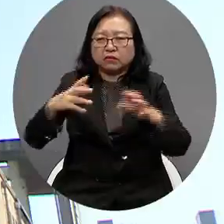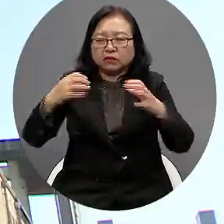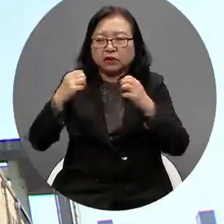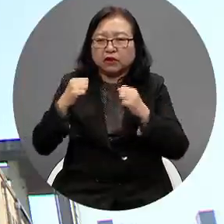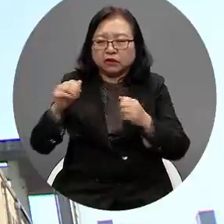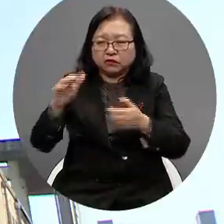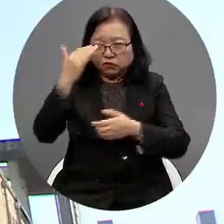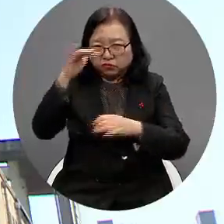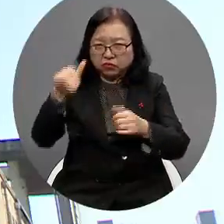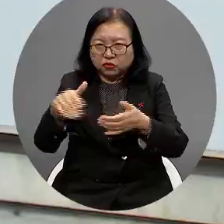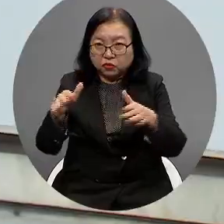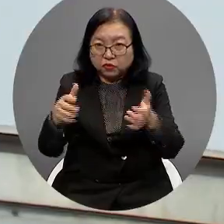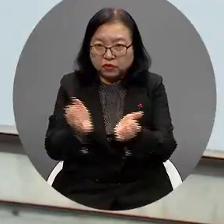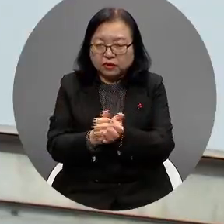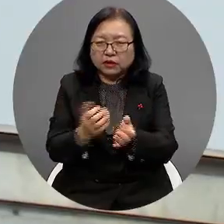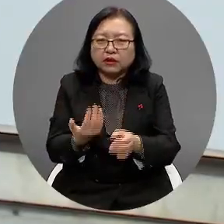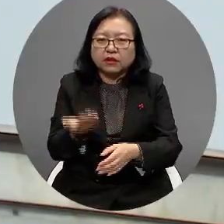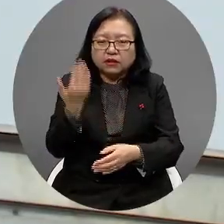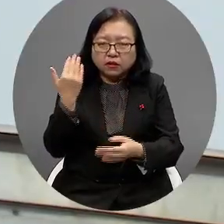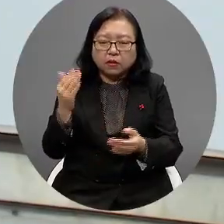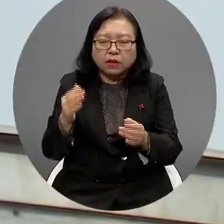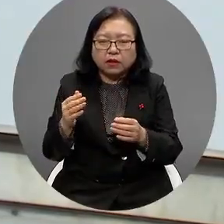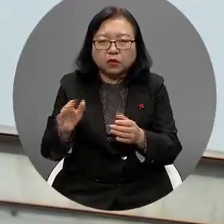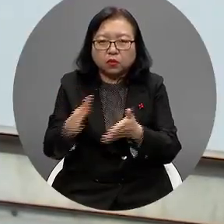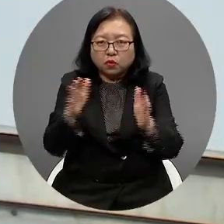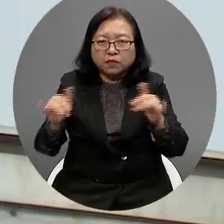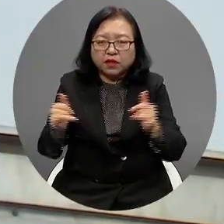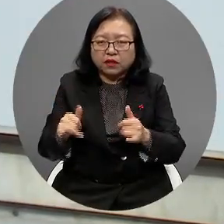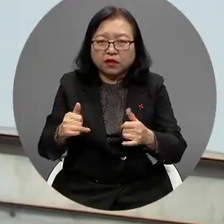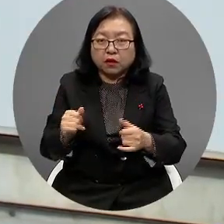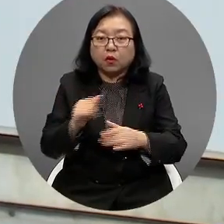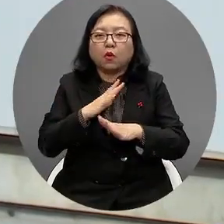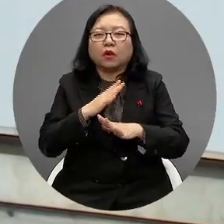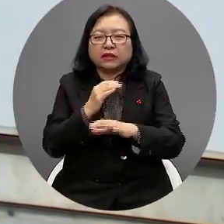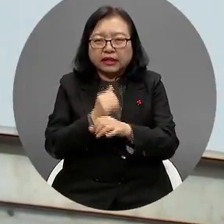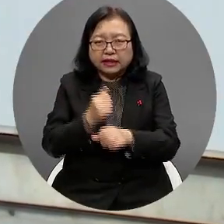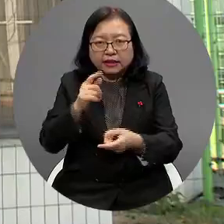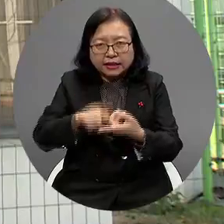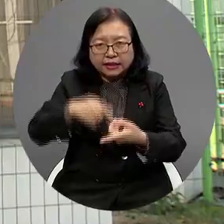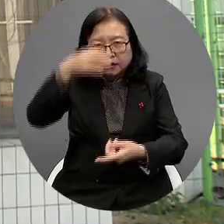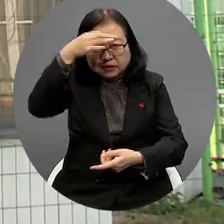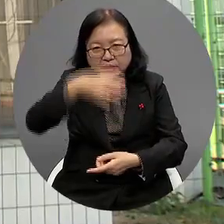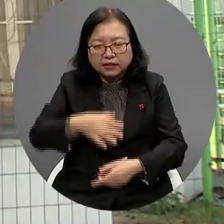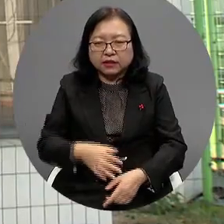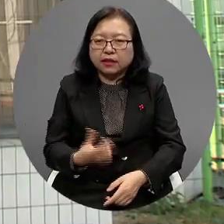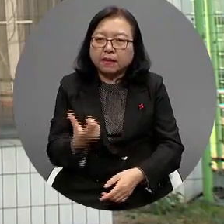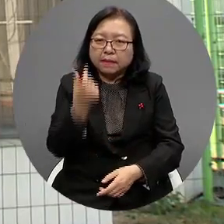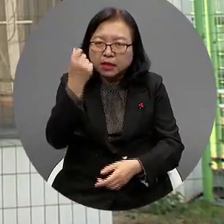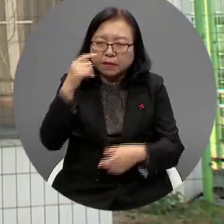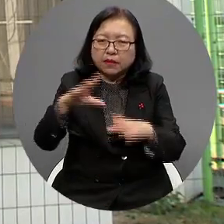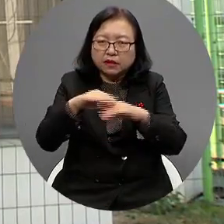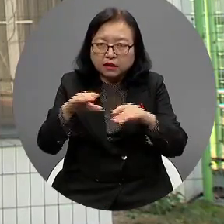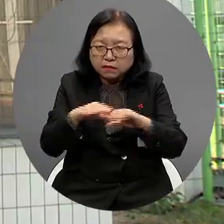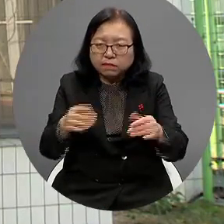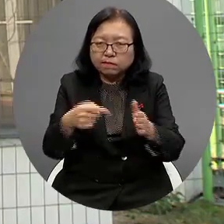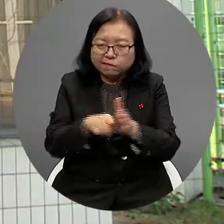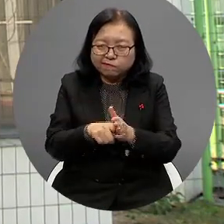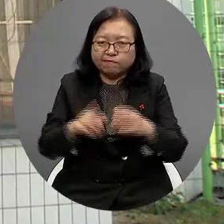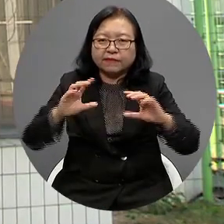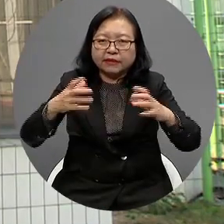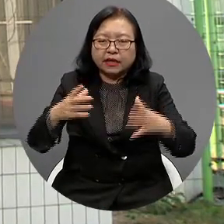계엄령 사태로 인해 놀랐을 도민들에게 진심으로 사죄의 말씀을 드린다면서 빠른 사태 수습과 전국